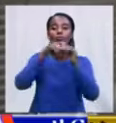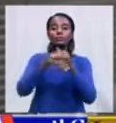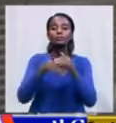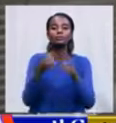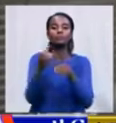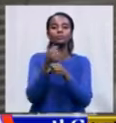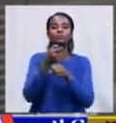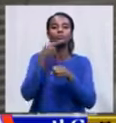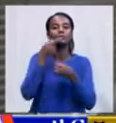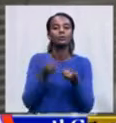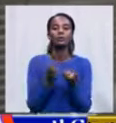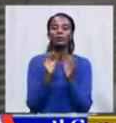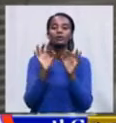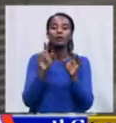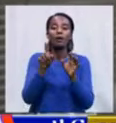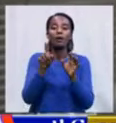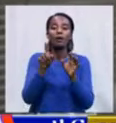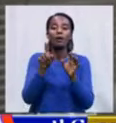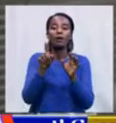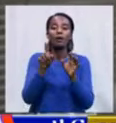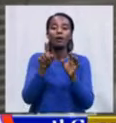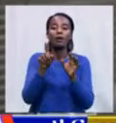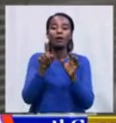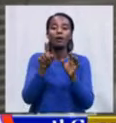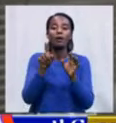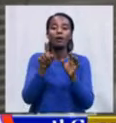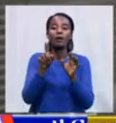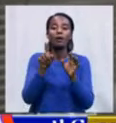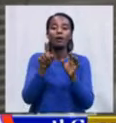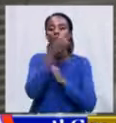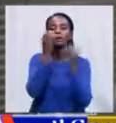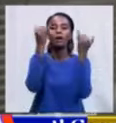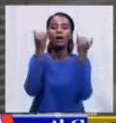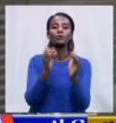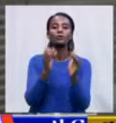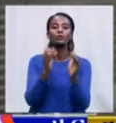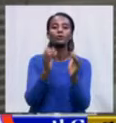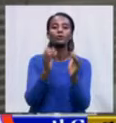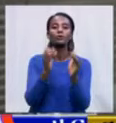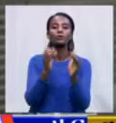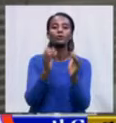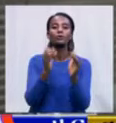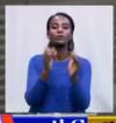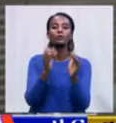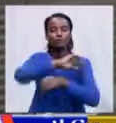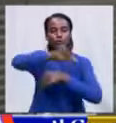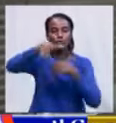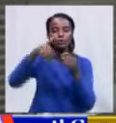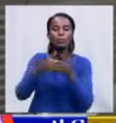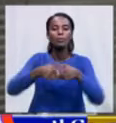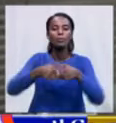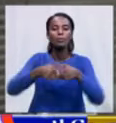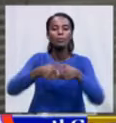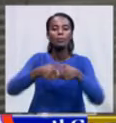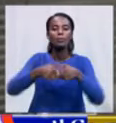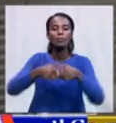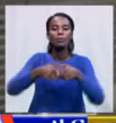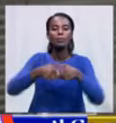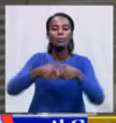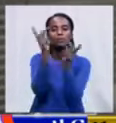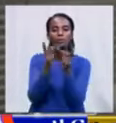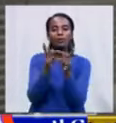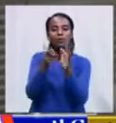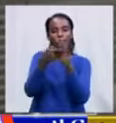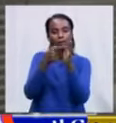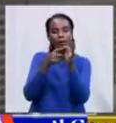መኖር የለበትም። ያ ከሆነ ለበሽታው ተጋላጭ ነው የሚሆነውና አሁን ሰልፍ ሳይኖር ሁሉም አርሶ አደር ወደ ቦታው ተራ በተራ